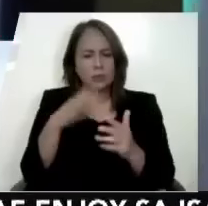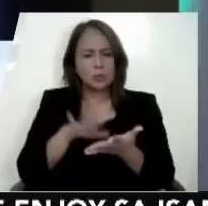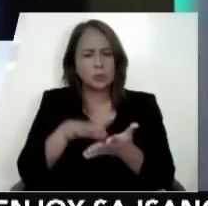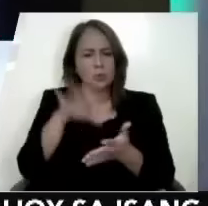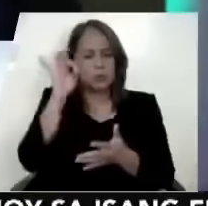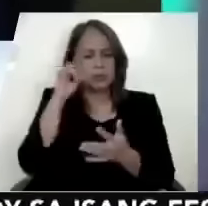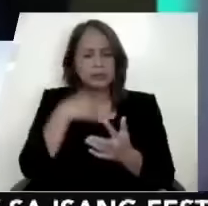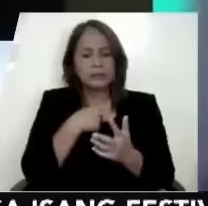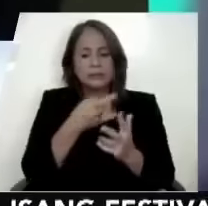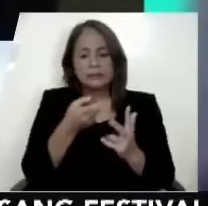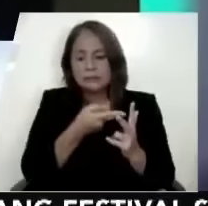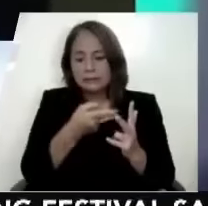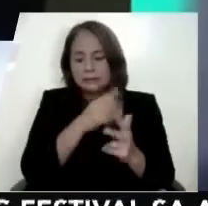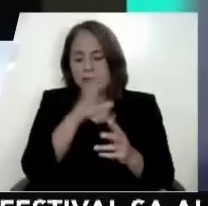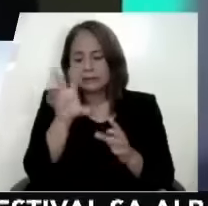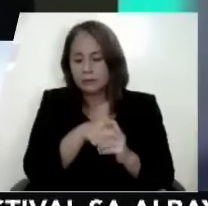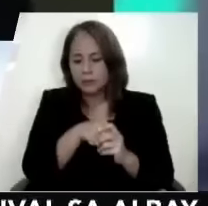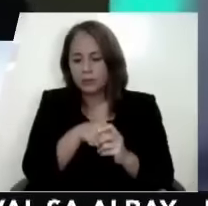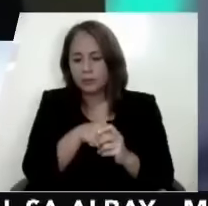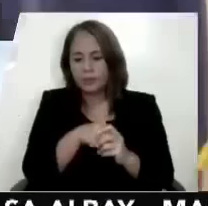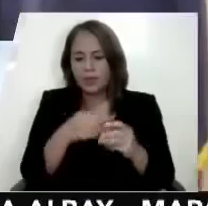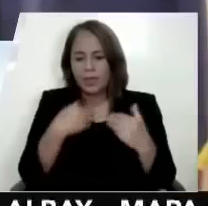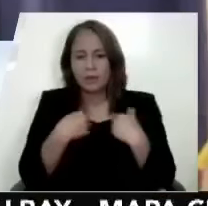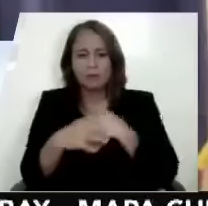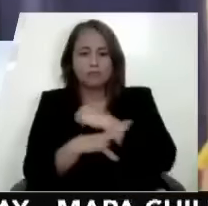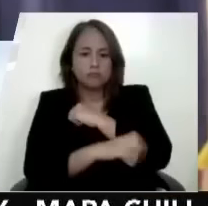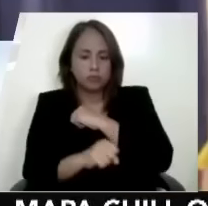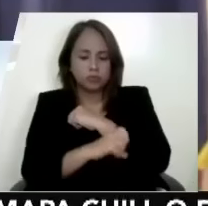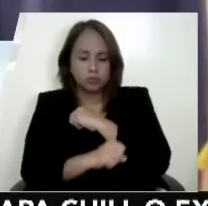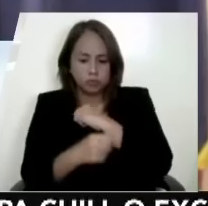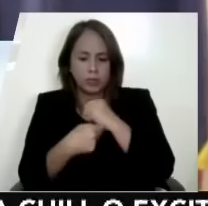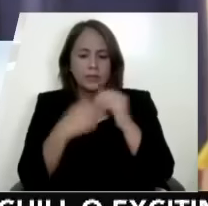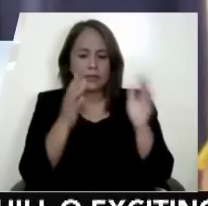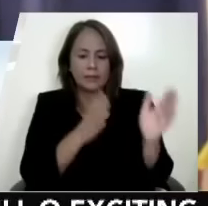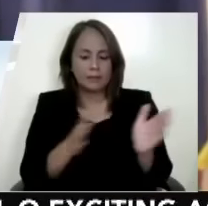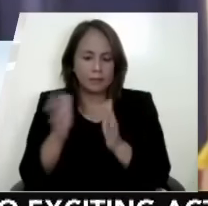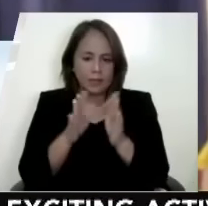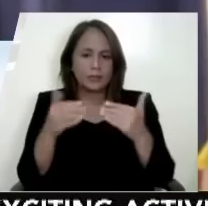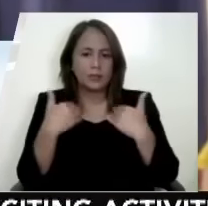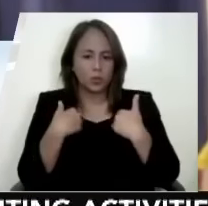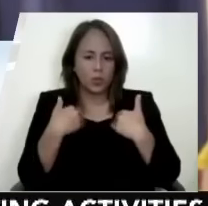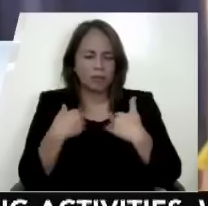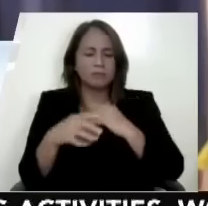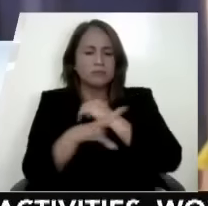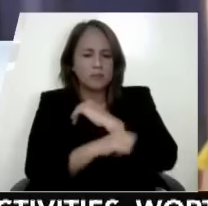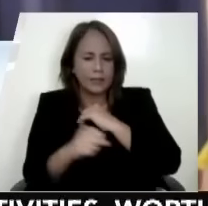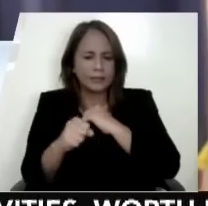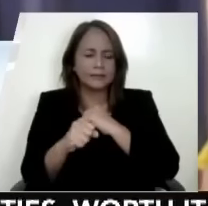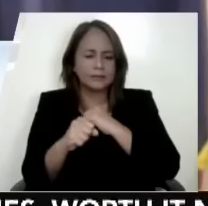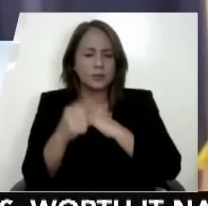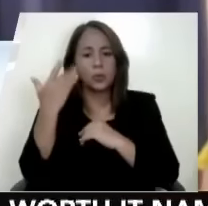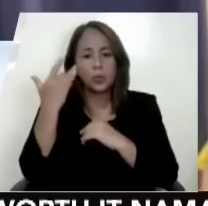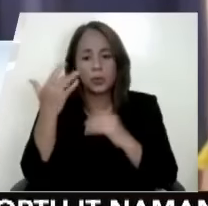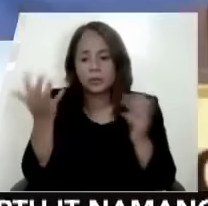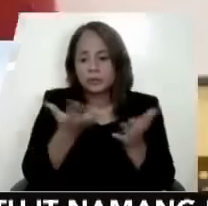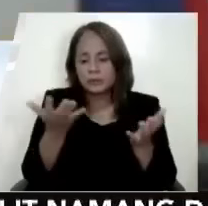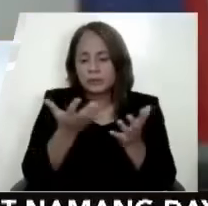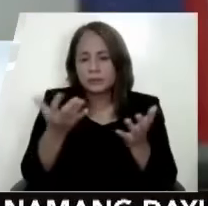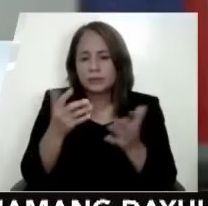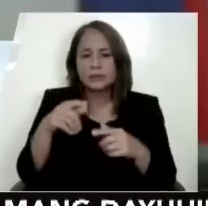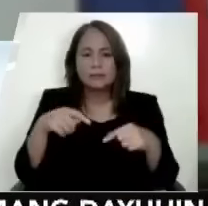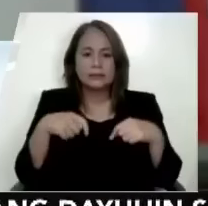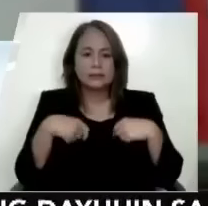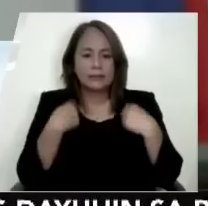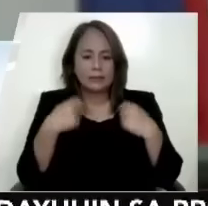of robbery they are planning to conduct robbery hold up dito sa Taytay and Antipolo